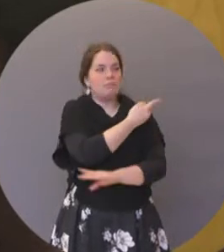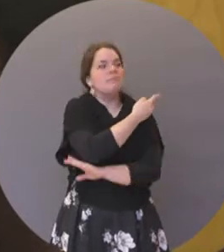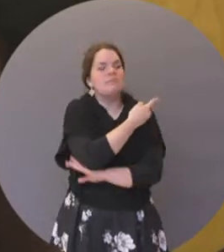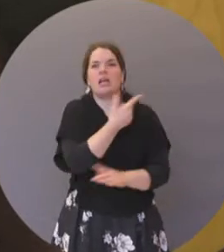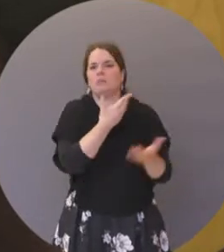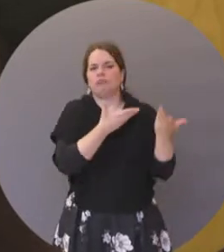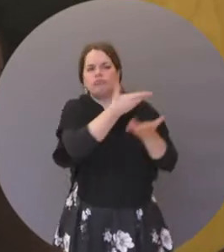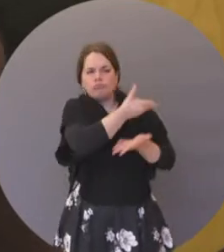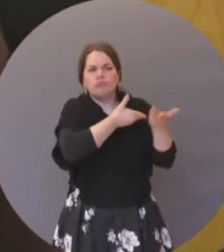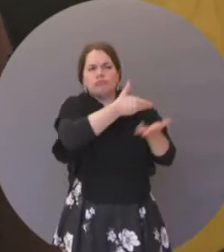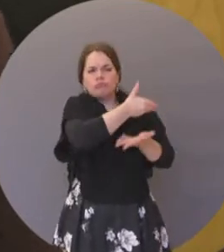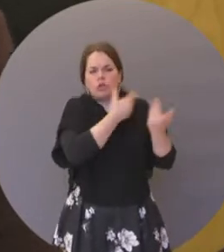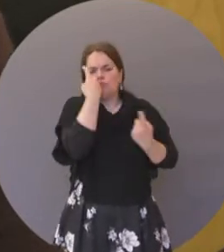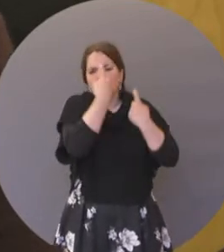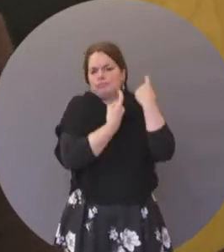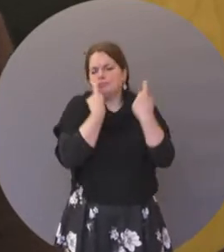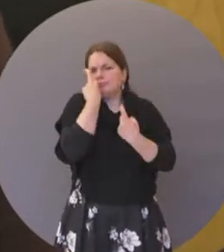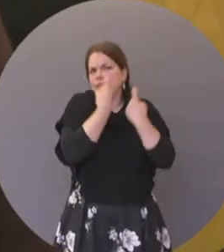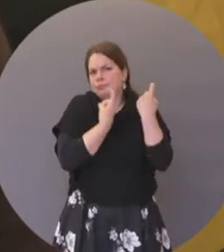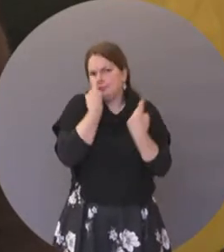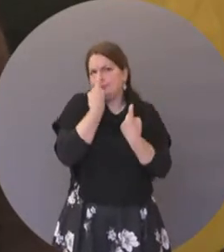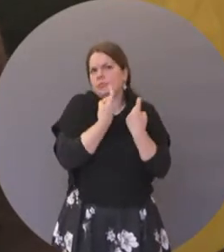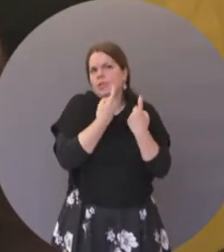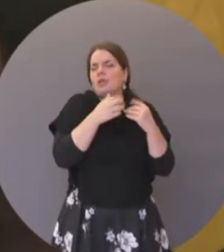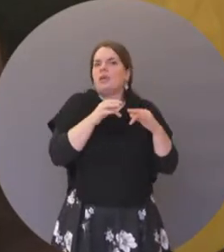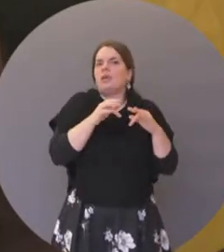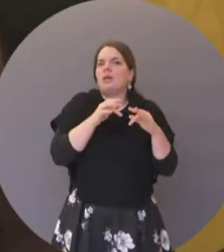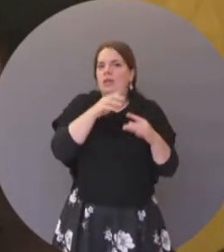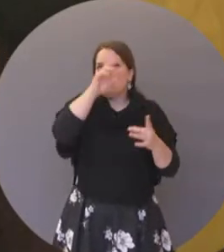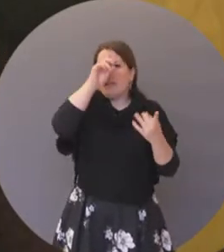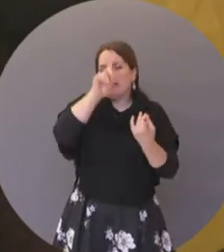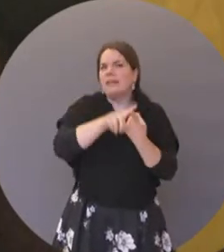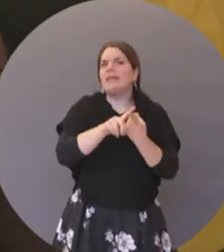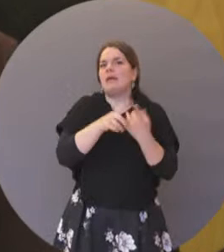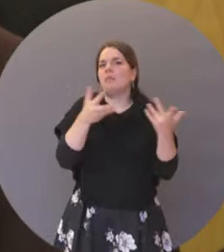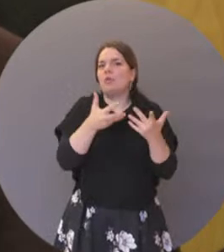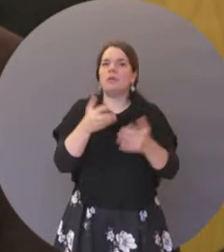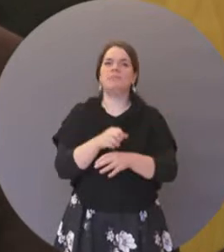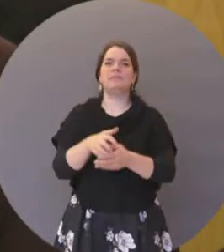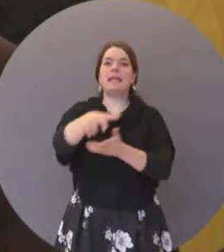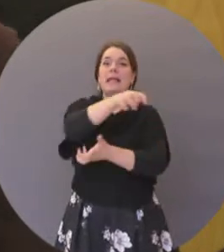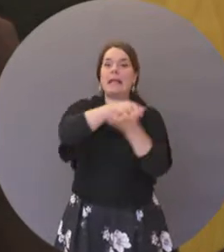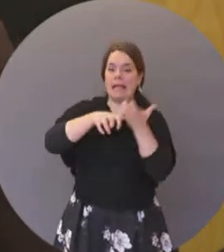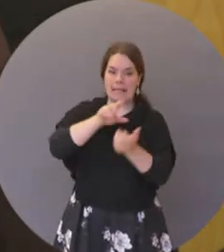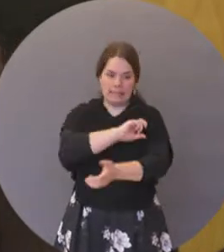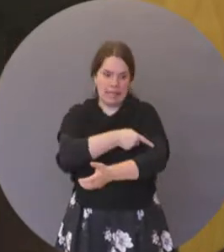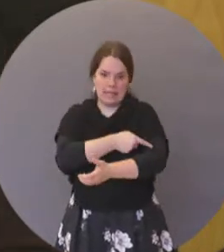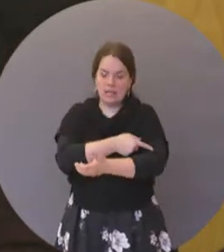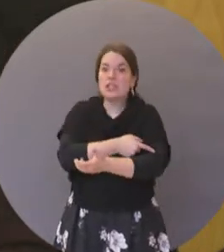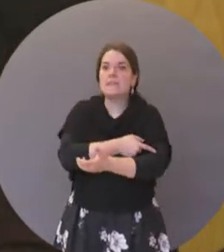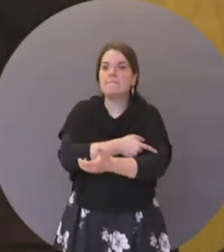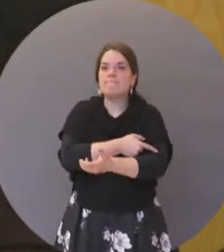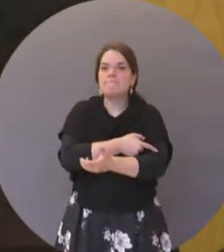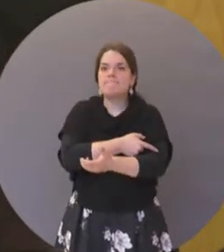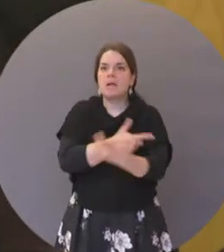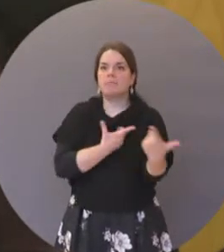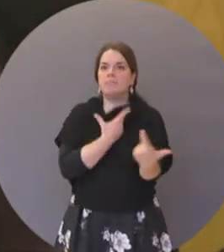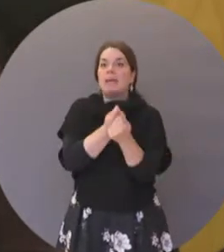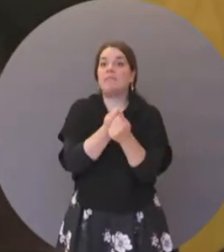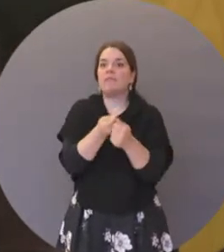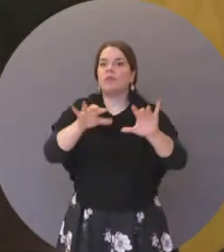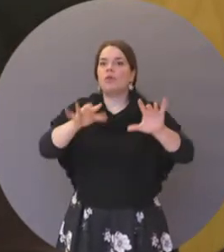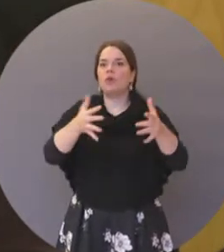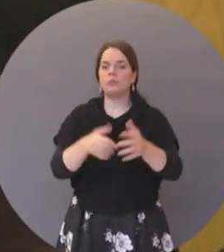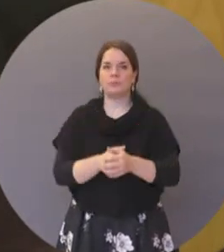déjà posé la question via la thématique suivante comment faire face à la crise énergétique mais surtout j'avais interrogé